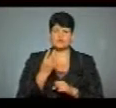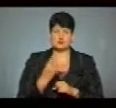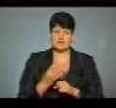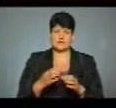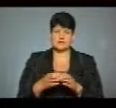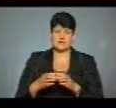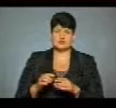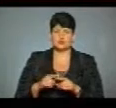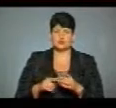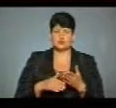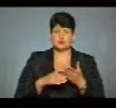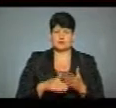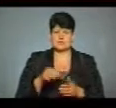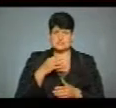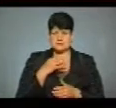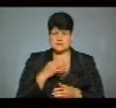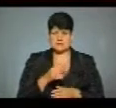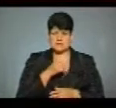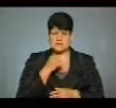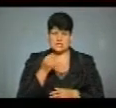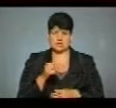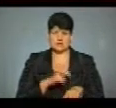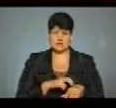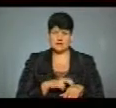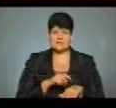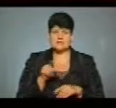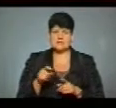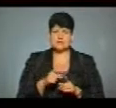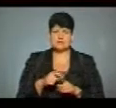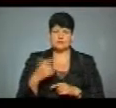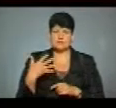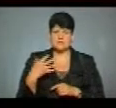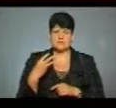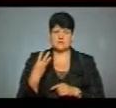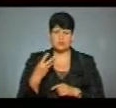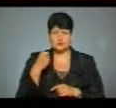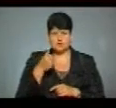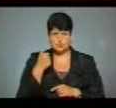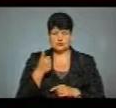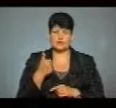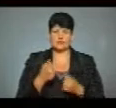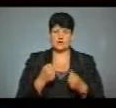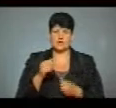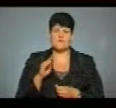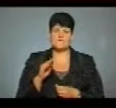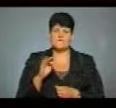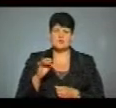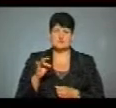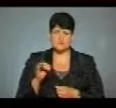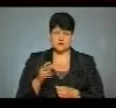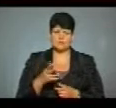швидкої допомоги, повідомила старший лікар зміни Ольга Гах. За її словами, у 53-річного водія Volkswagen медики